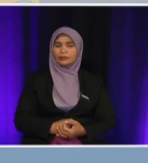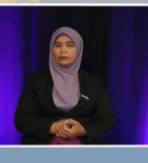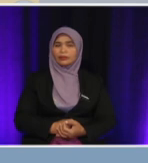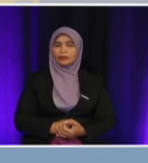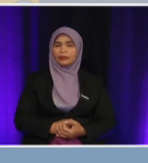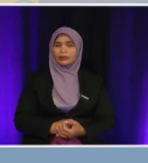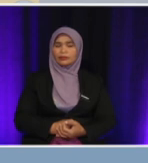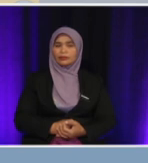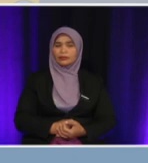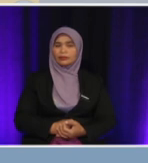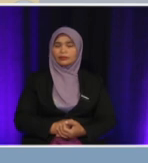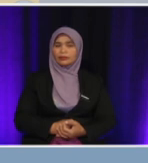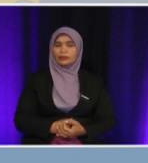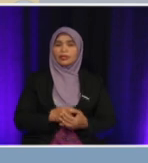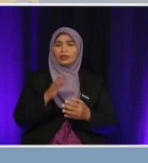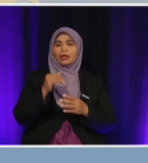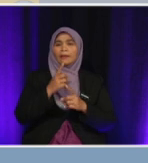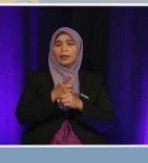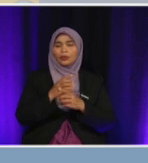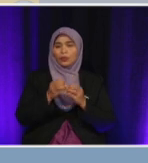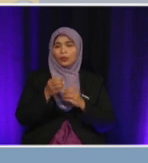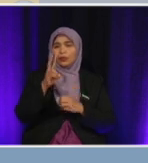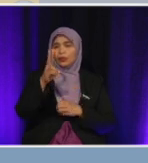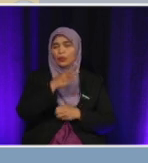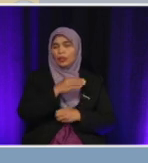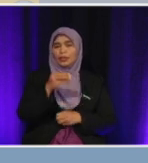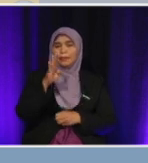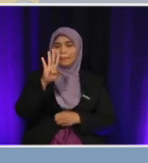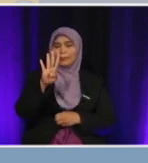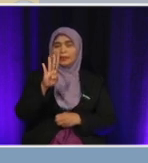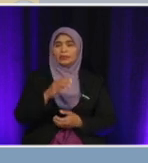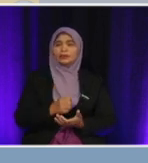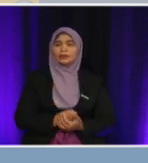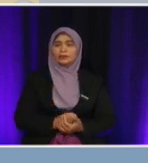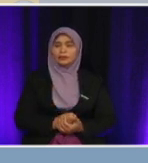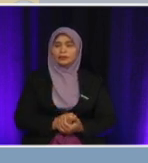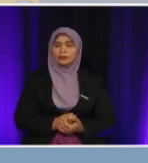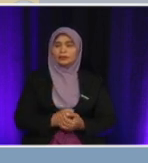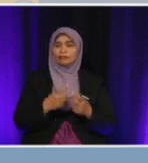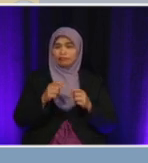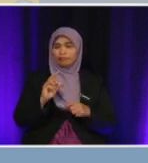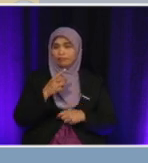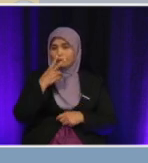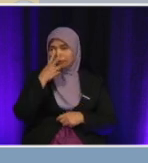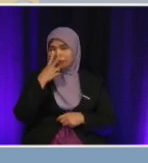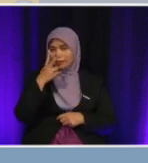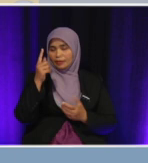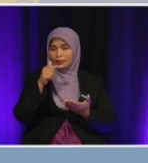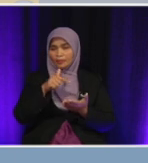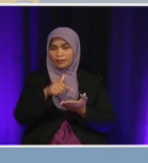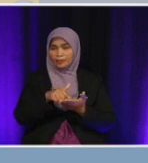nomor 2 dan nomor 4 Oke Coba kita lihat Iya